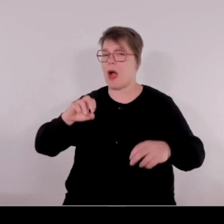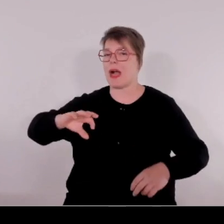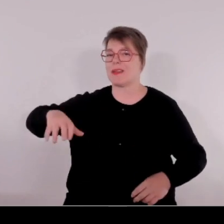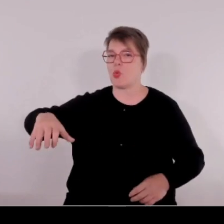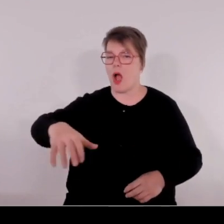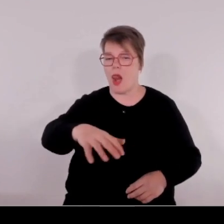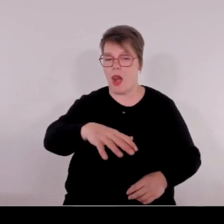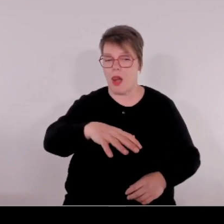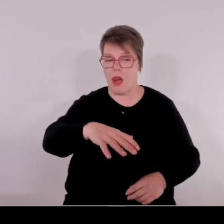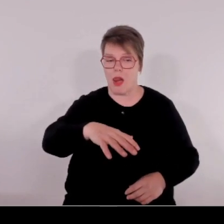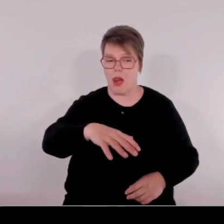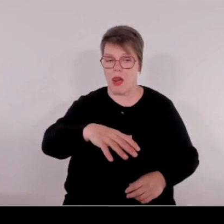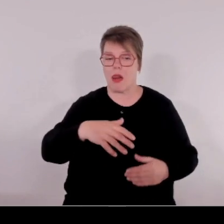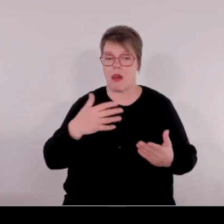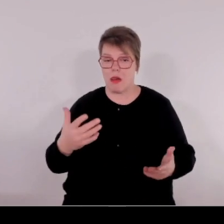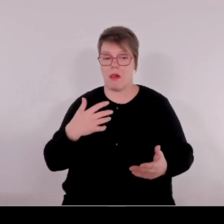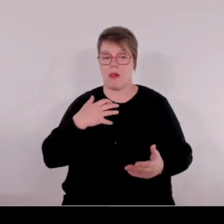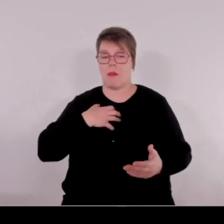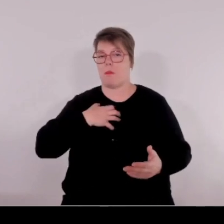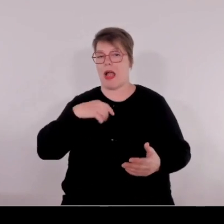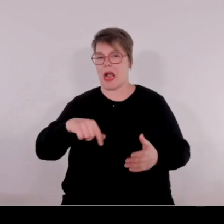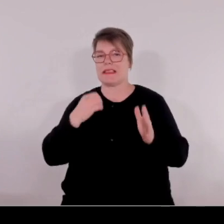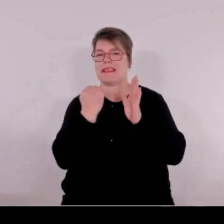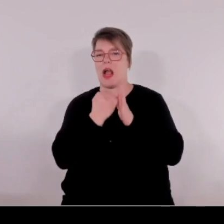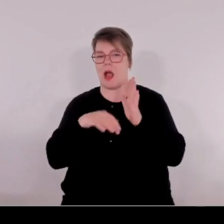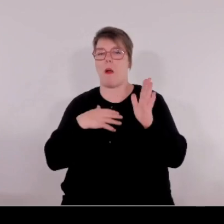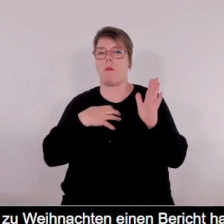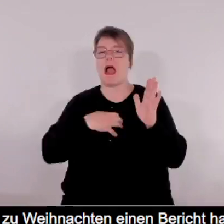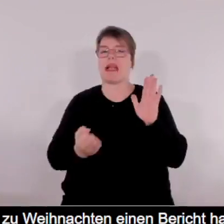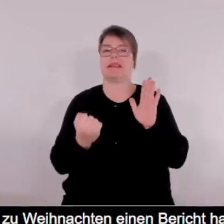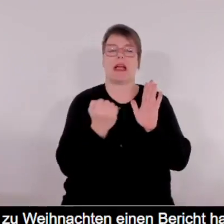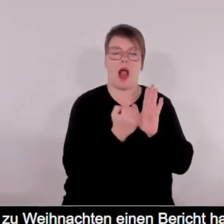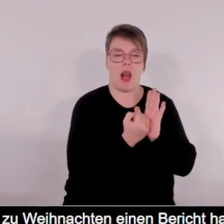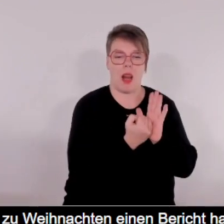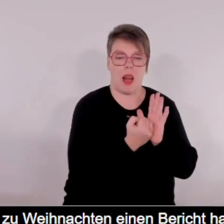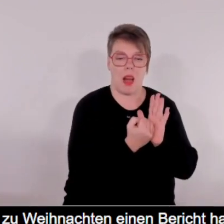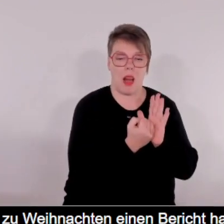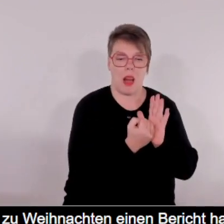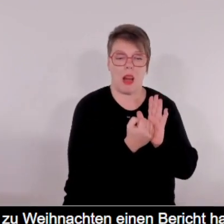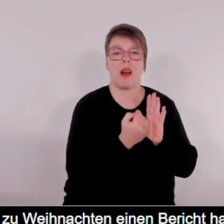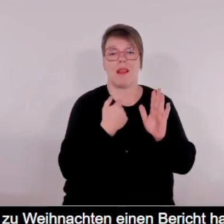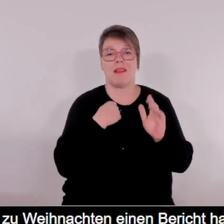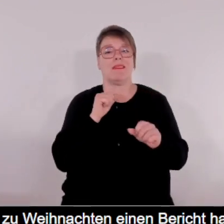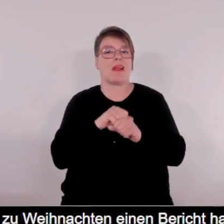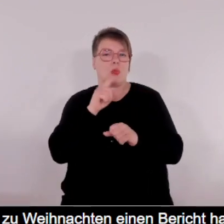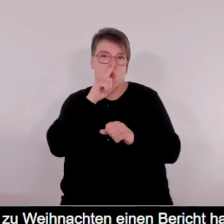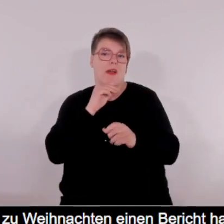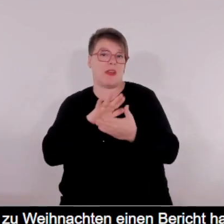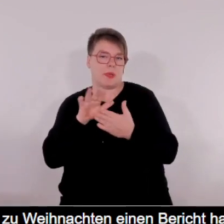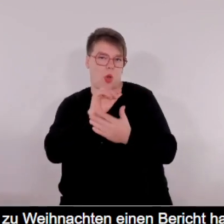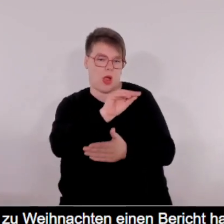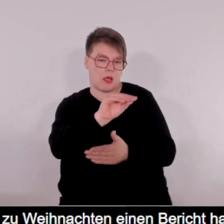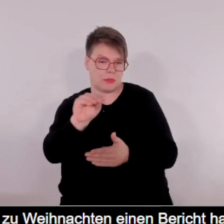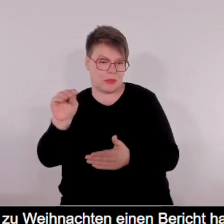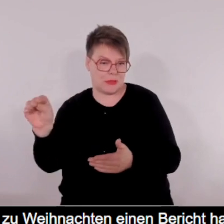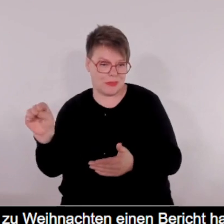also geprüfte Qualität aus Bayern. 84 Prozent der Menschen im Land, der Verbraucherinnen und Verbraucher kennt bereits dieses Siegel